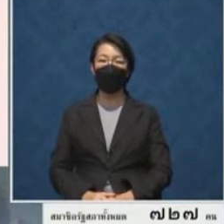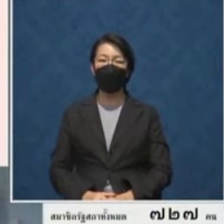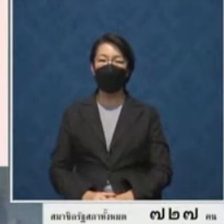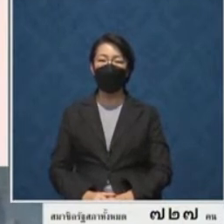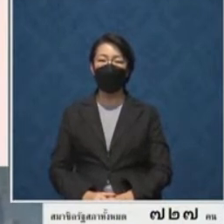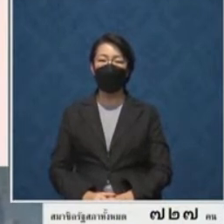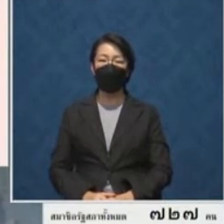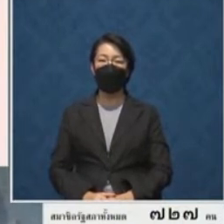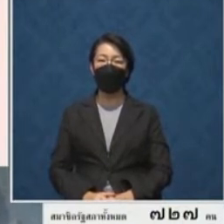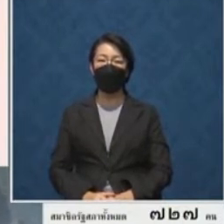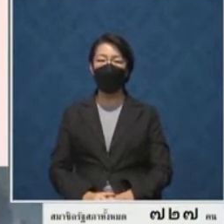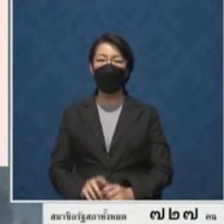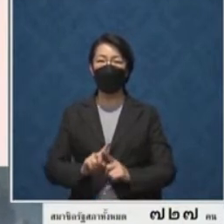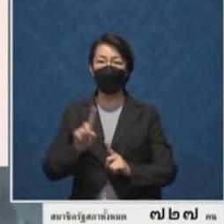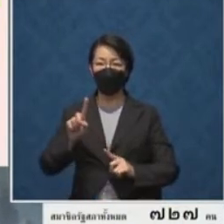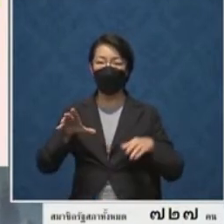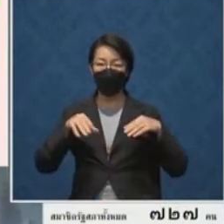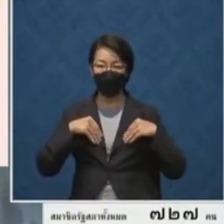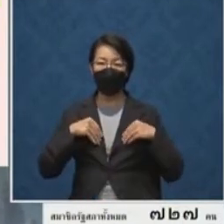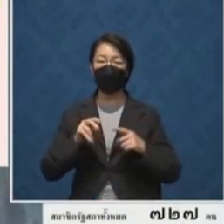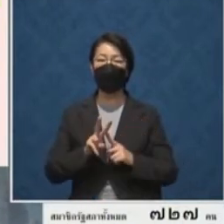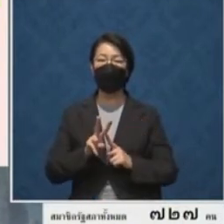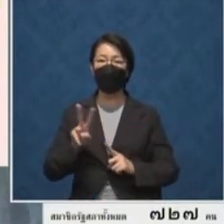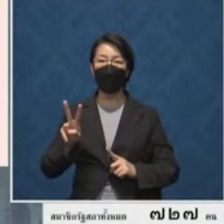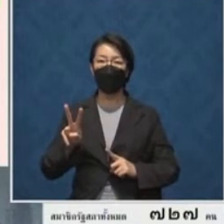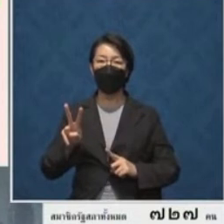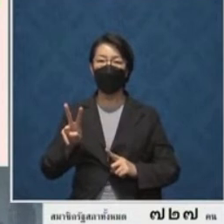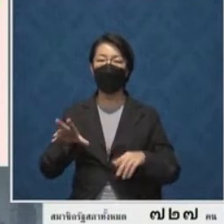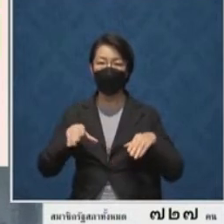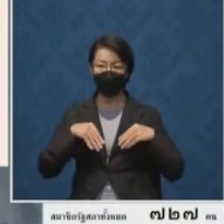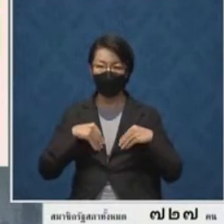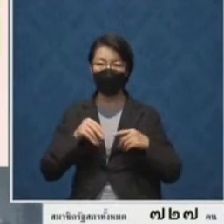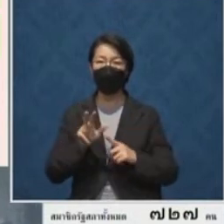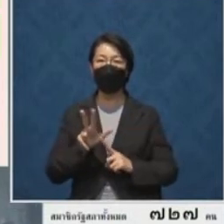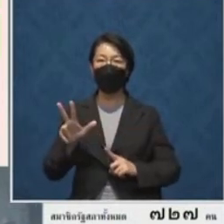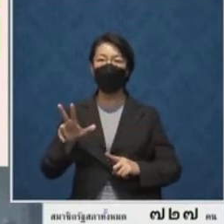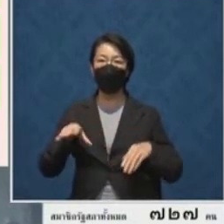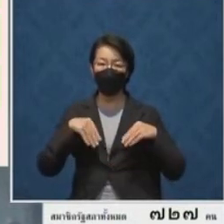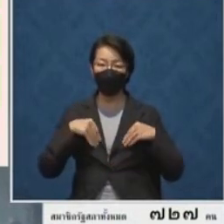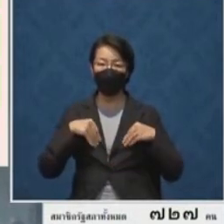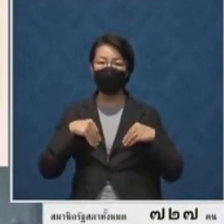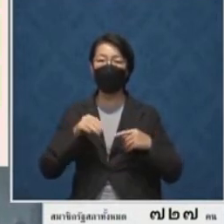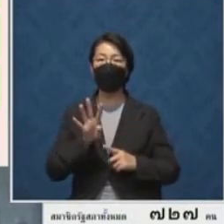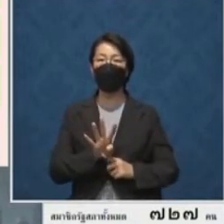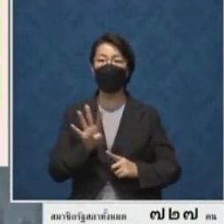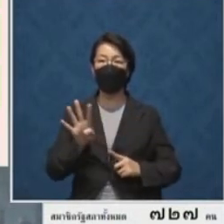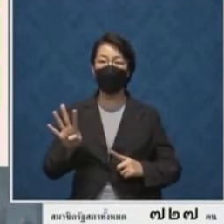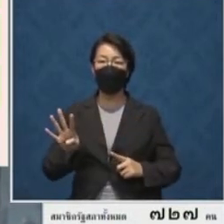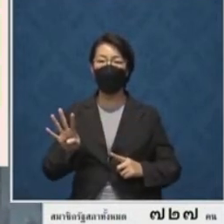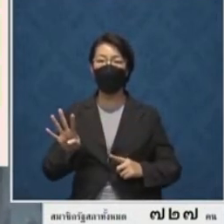1นับหลักการ2รับหลักการ3รับหลักการและ4รับหลักการ